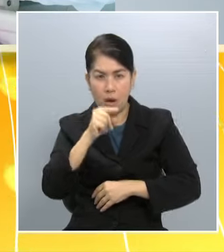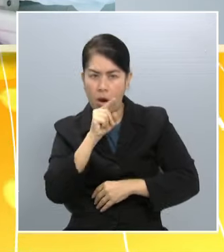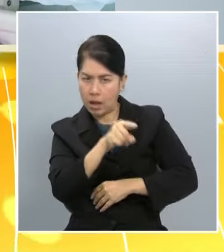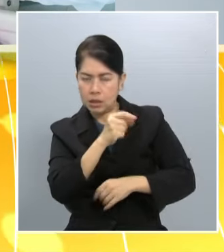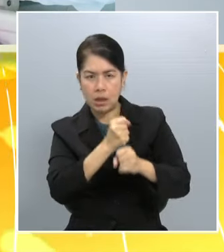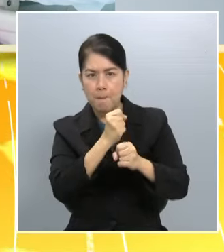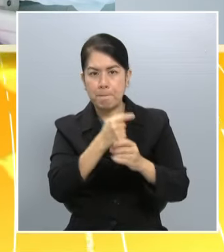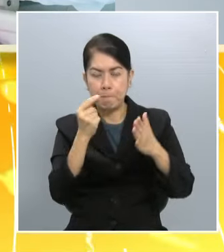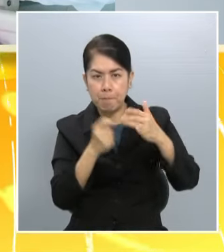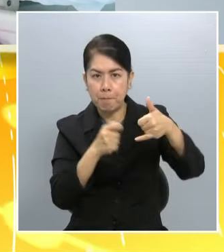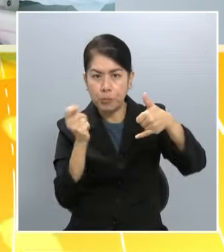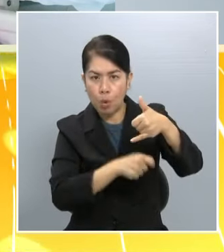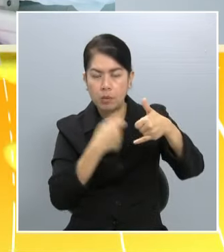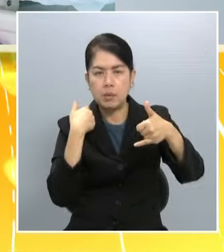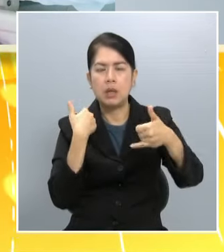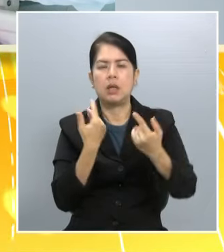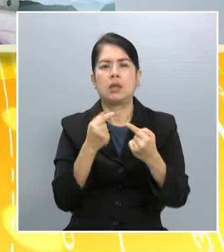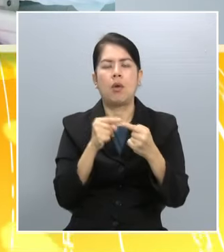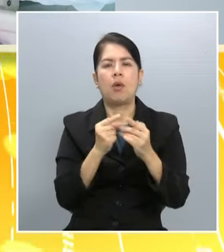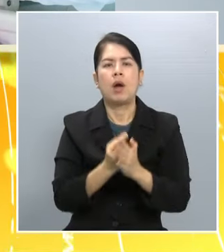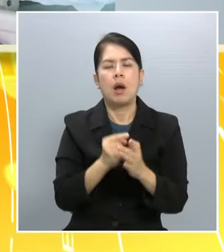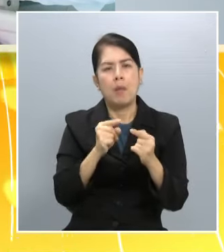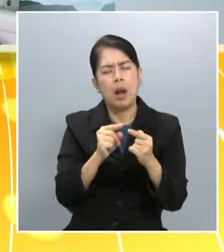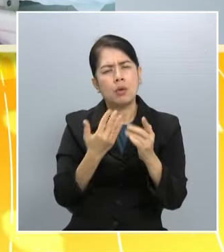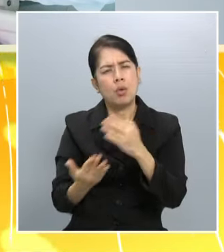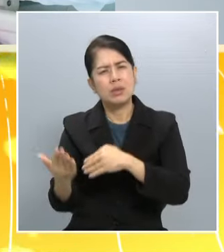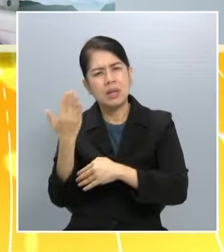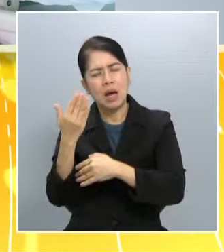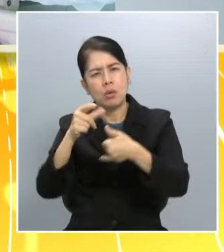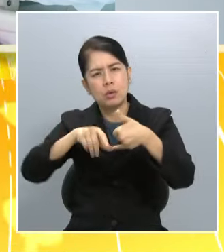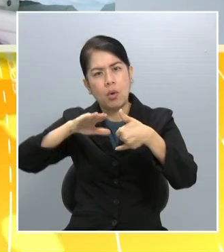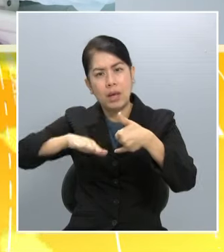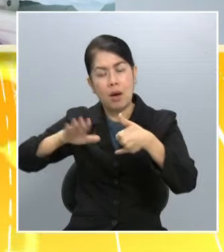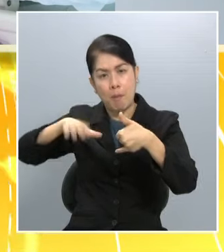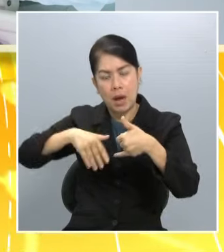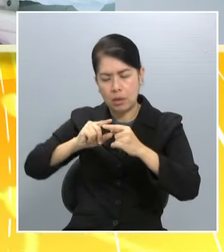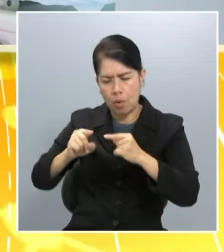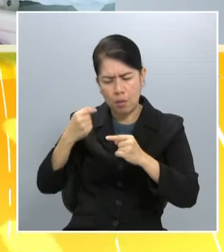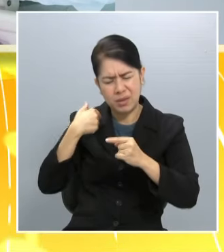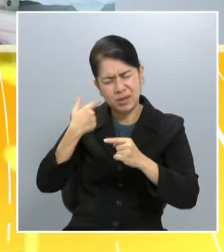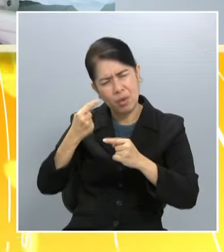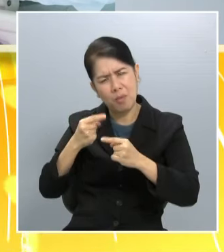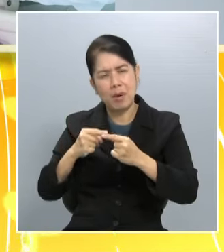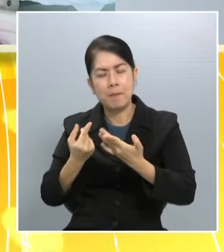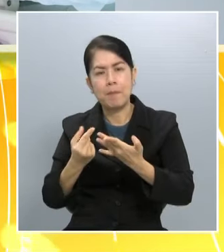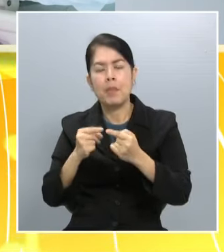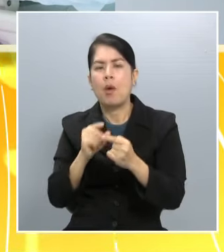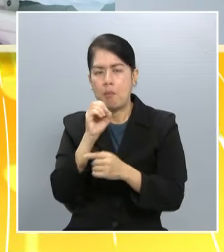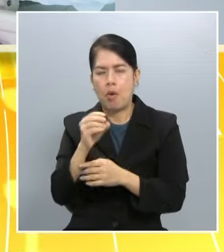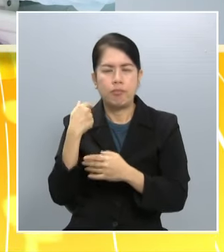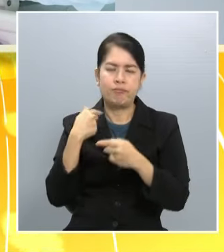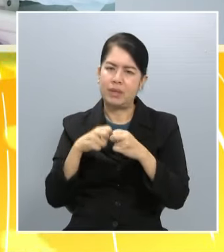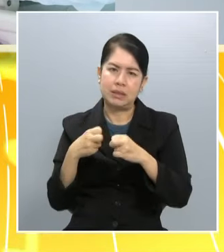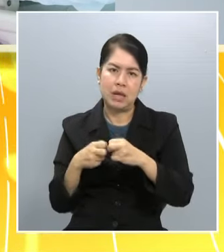เด็กยังมาเรียนตามปกตินะคะแต่วันต่อมาเริ่มมีอาการอักเสบที่ขาผู้ปกครองก็เลยพาไปหาหมอหมอก็วินิจฉัยอย่างที่บอกไ